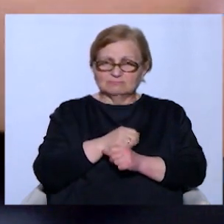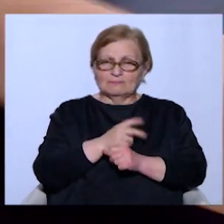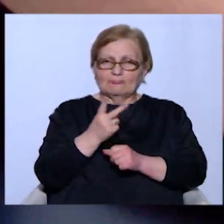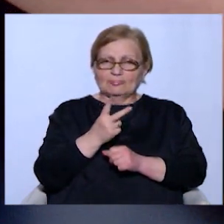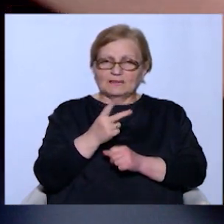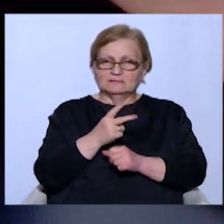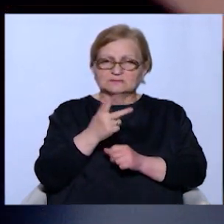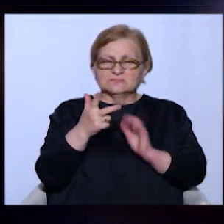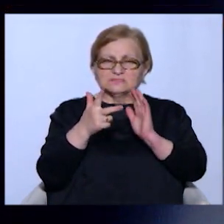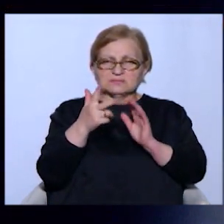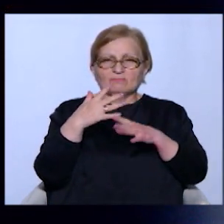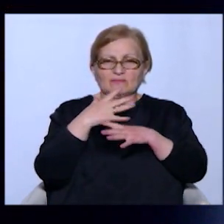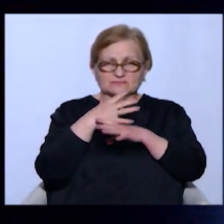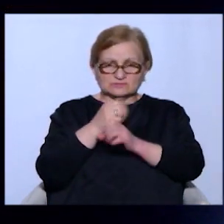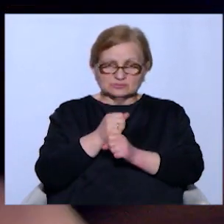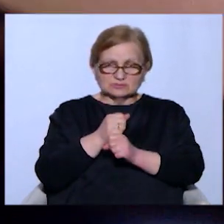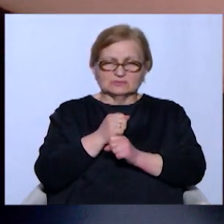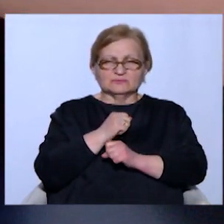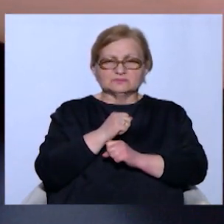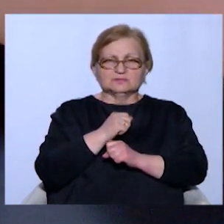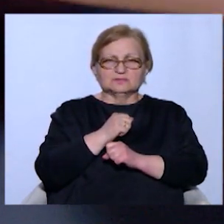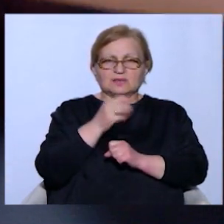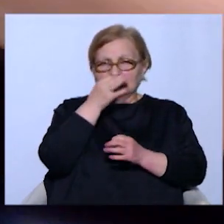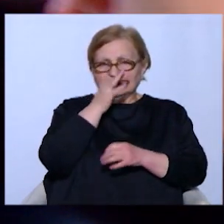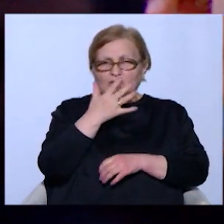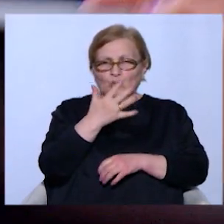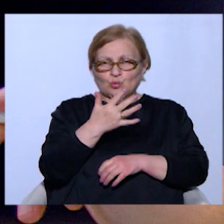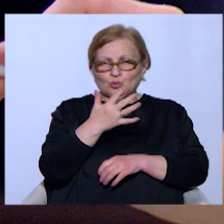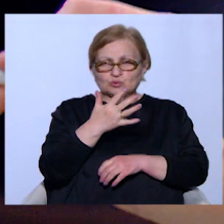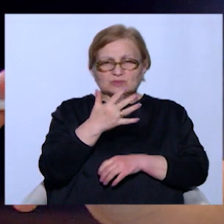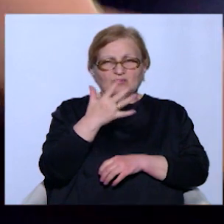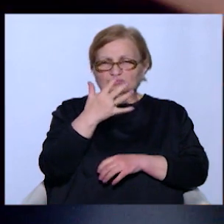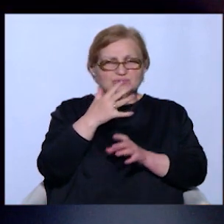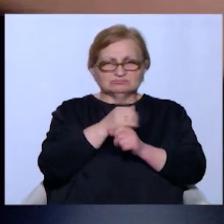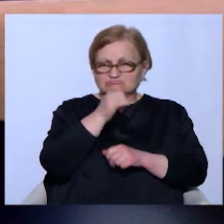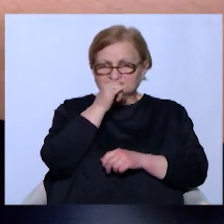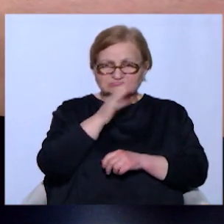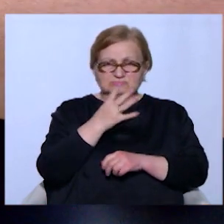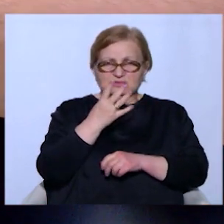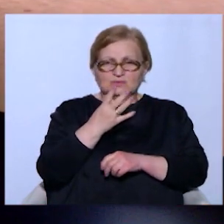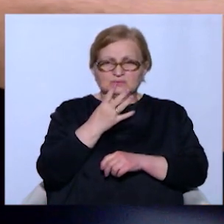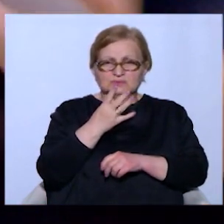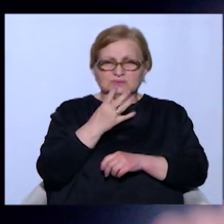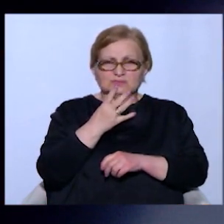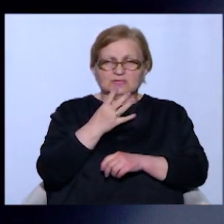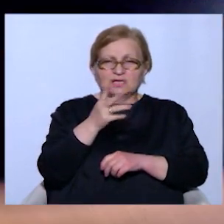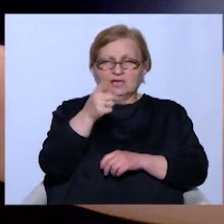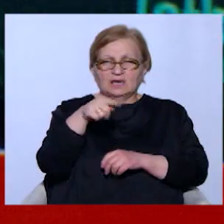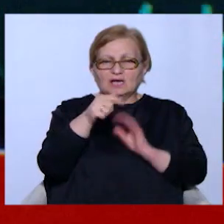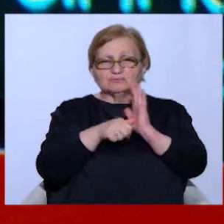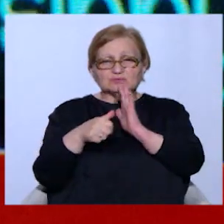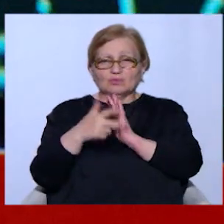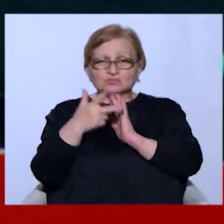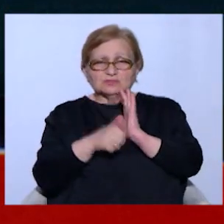მეორე 6-იანი წავიდა 3-იანთან და 2-იანთან. დაგვჭირა რა, 5-იანი ვერ იკვეცება ვერაფრით, 4-იანი ახეთ 36 არის, ხო, 6-ჯერ